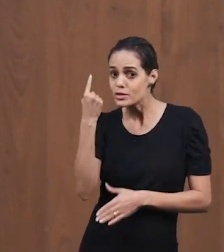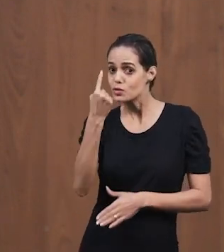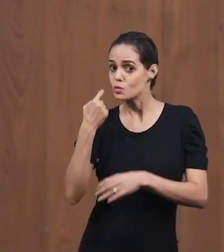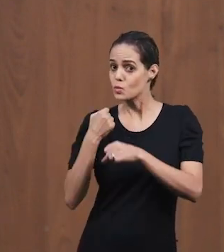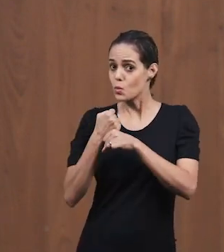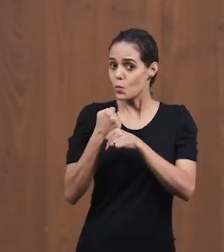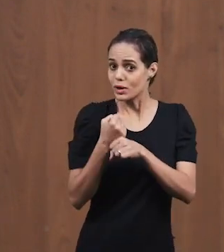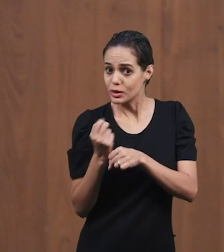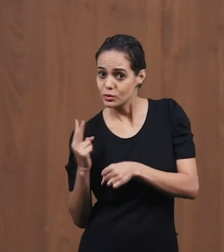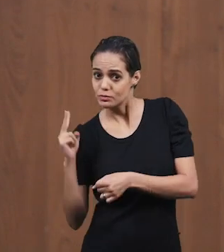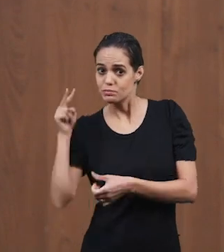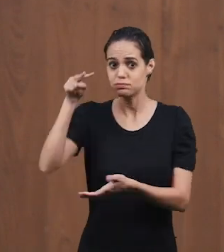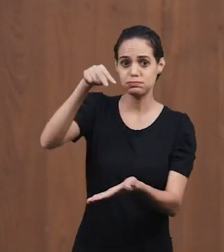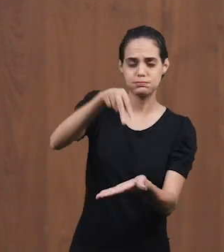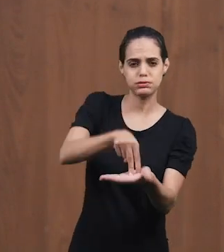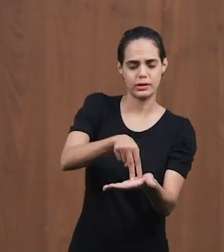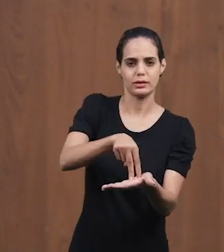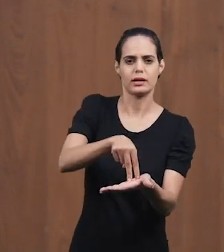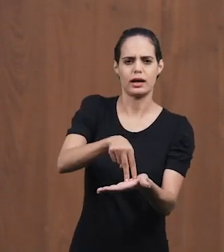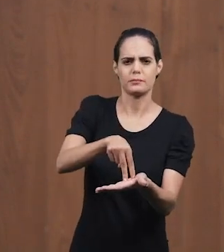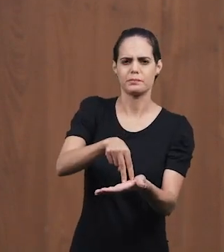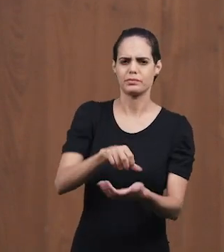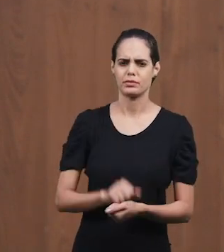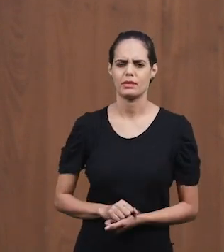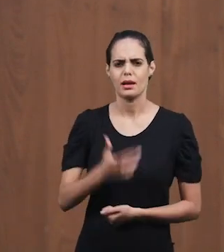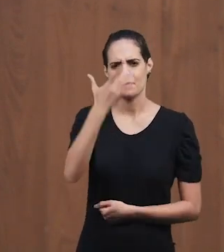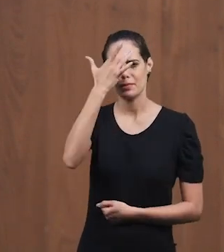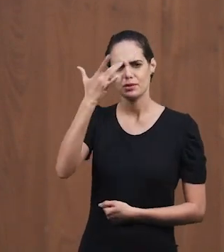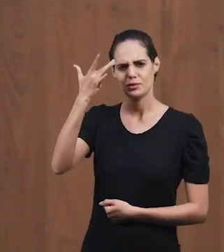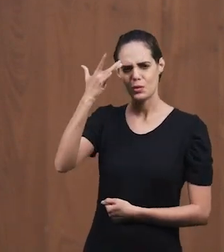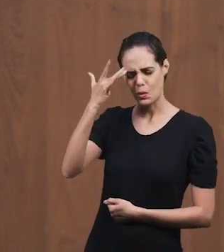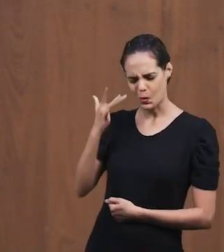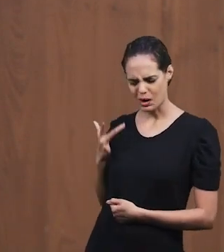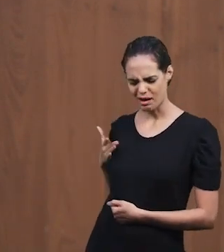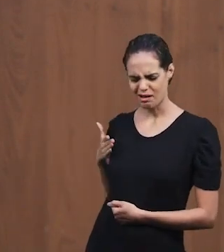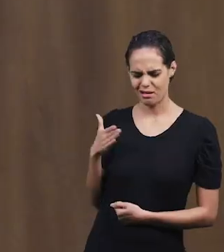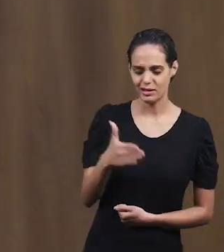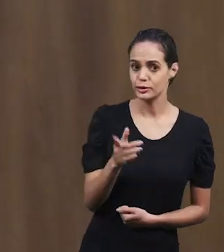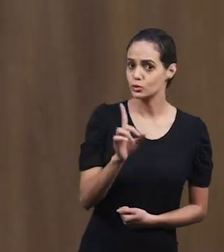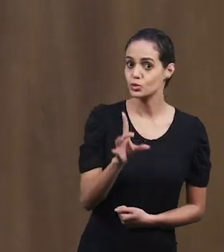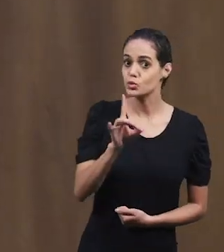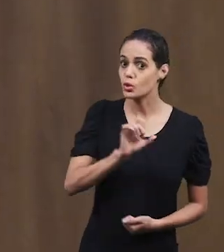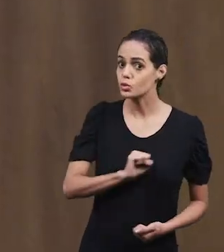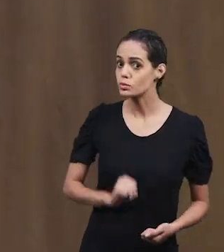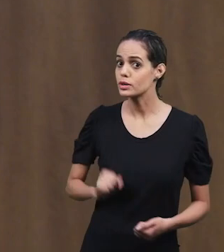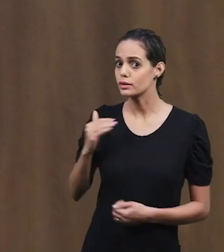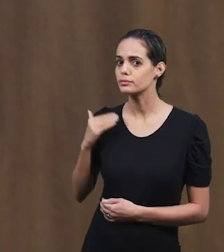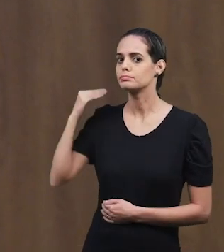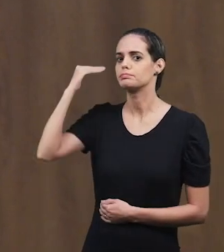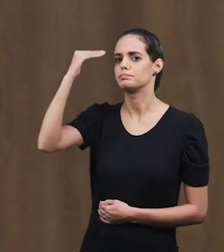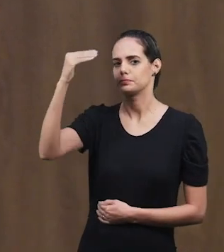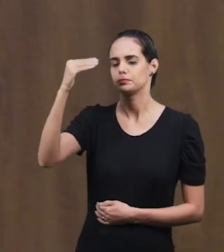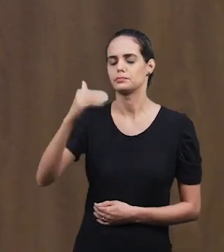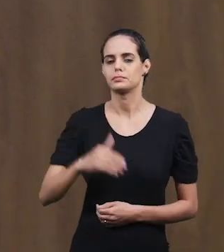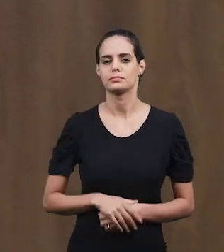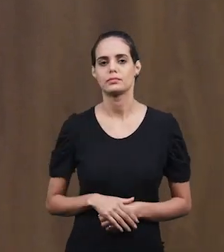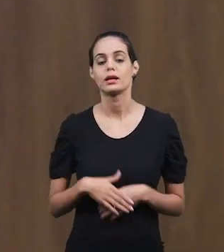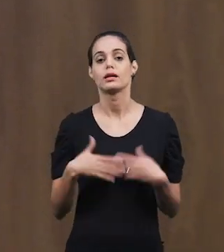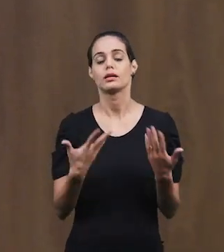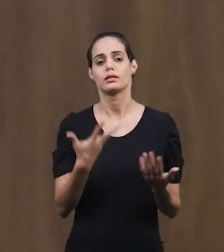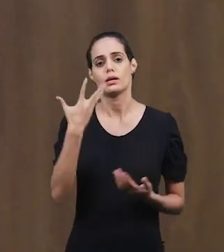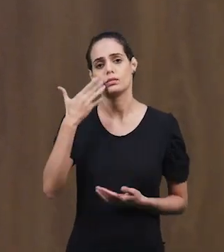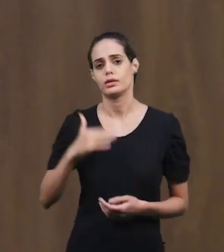entrer. Aucune autre personne pouvait entrer ou voir ce qui se passait dans le saint des saints. Enfants, intermédiaires et